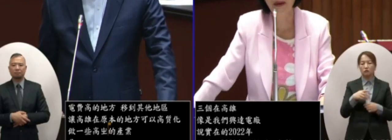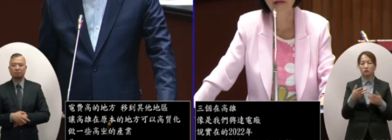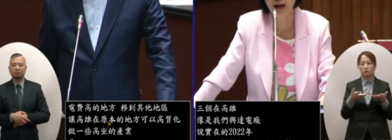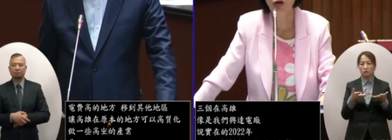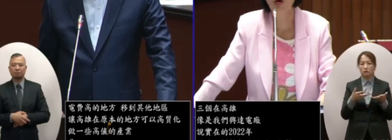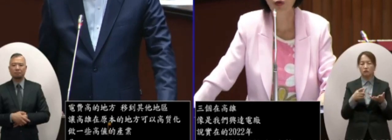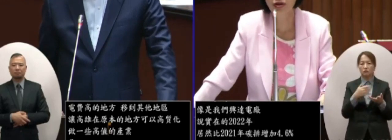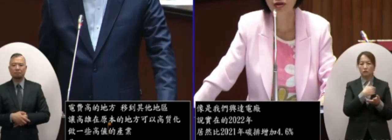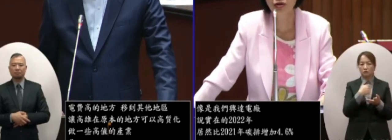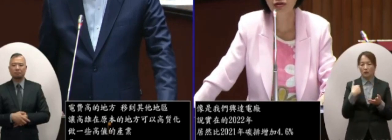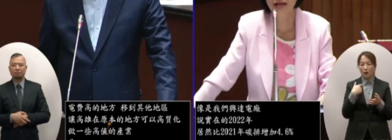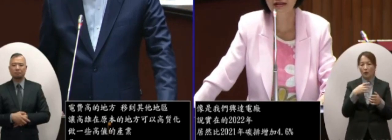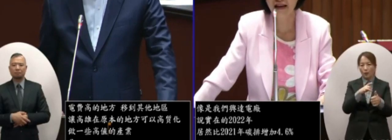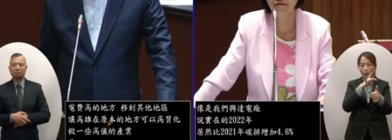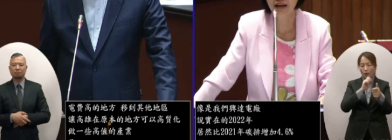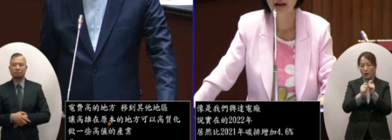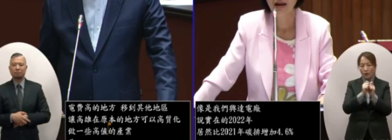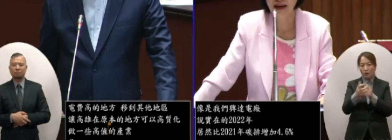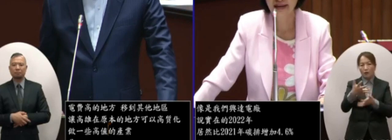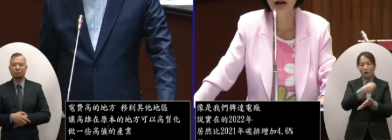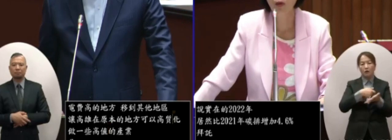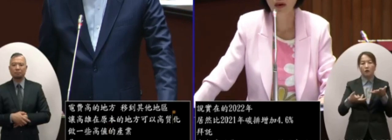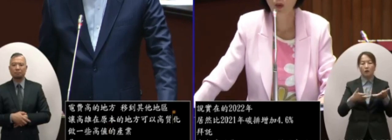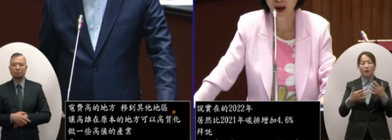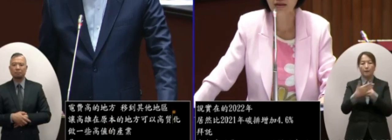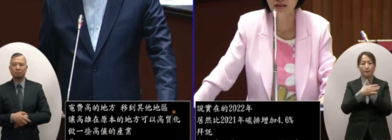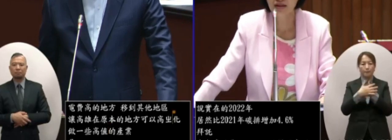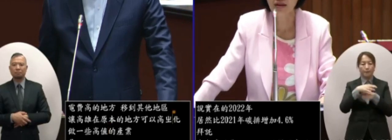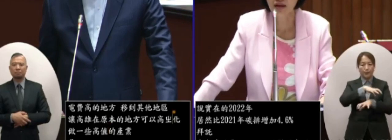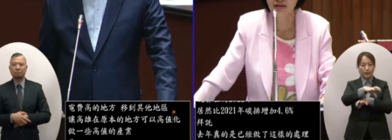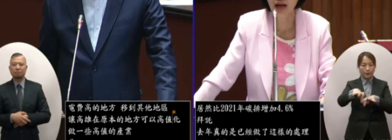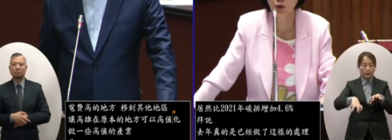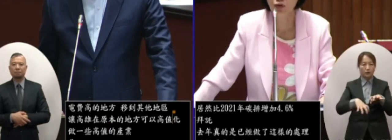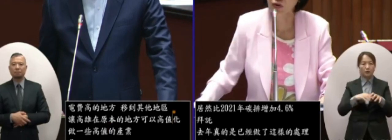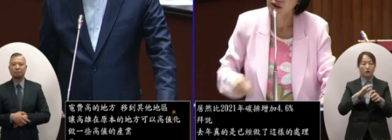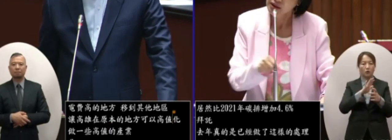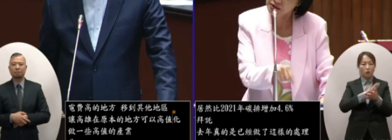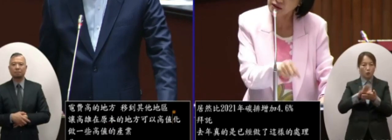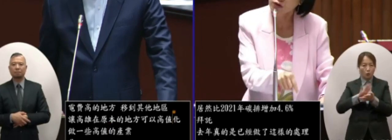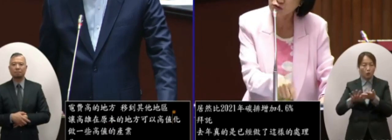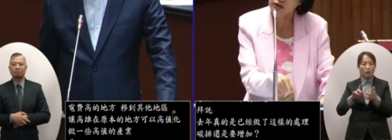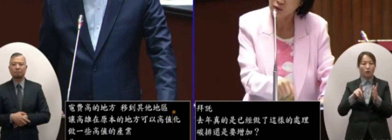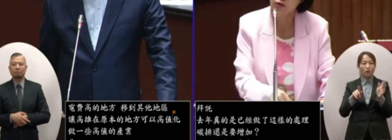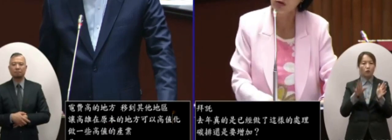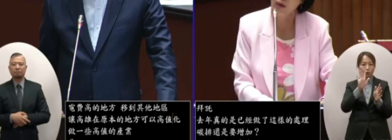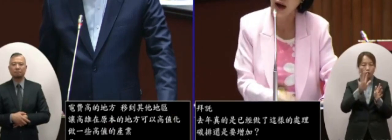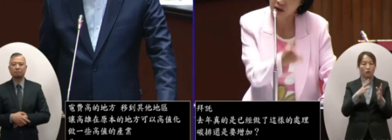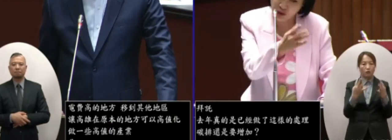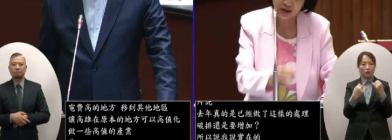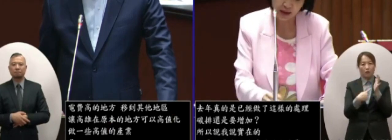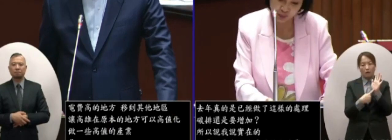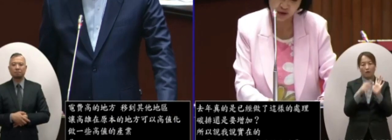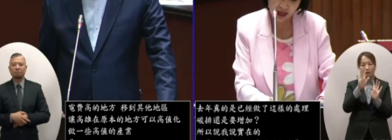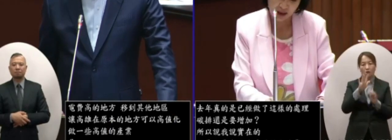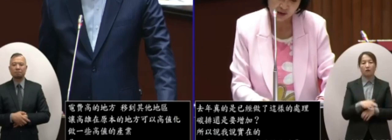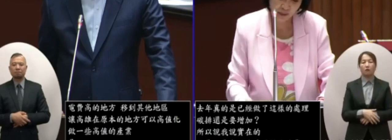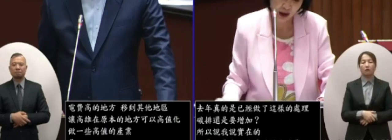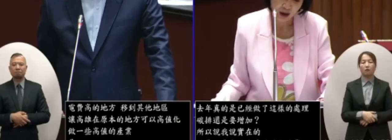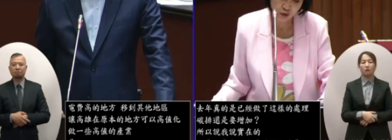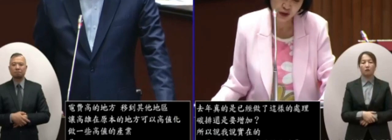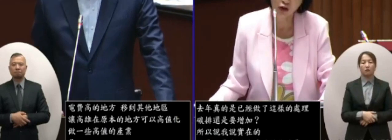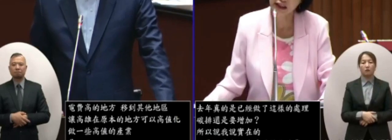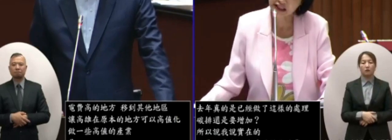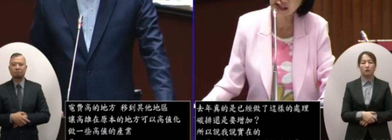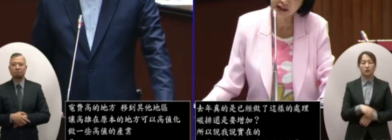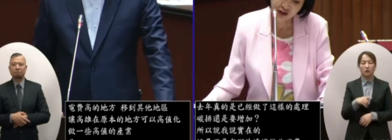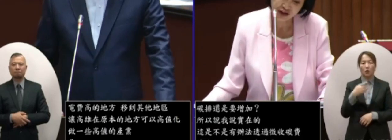过征收这个碳费来让我们环境更加永续？这个数字会说话啊，院长、部长、对不？所以你说以价